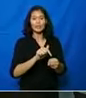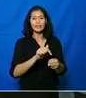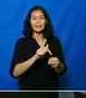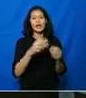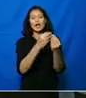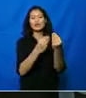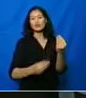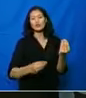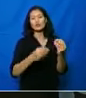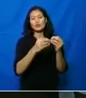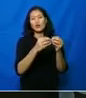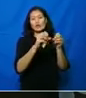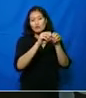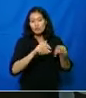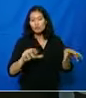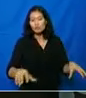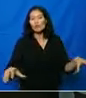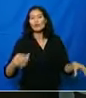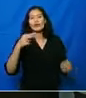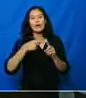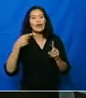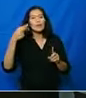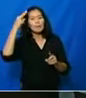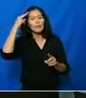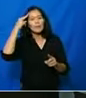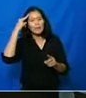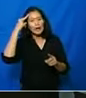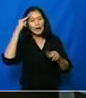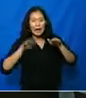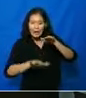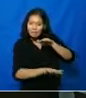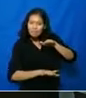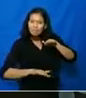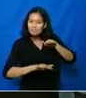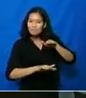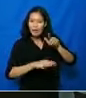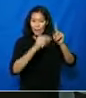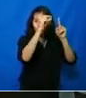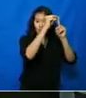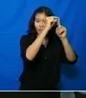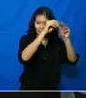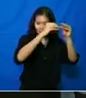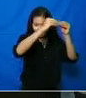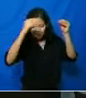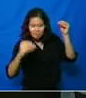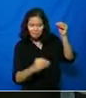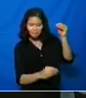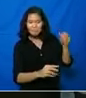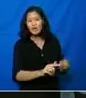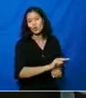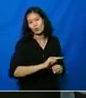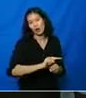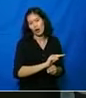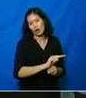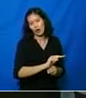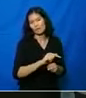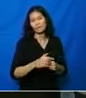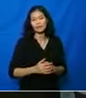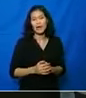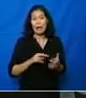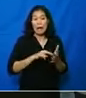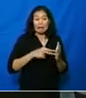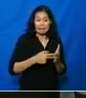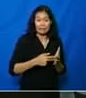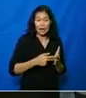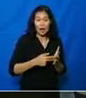yang terendah di tingkat provinsi, yang tentunya kita juga ingin para lurah